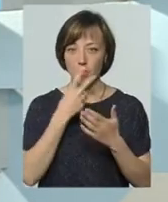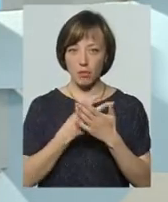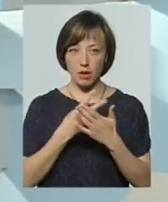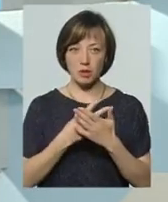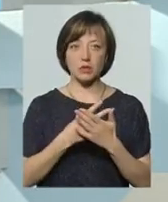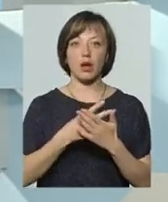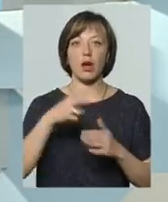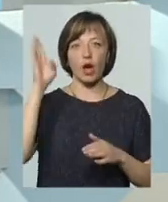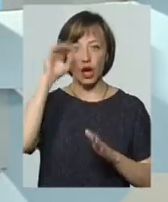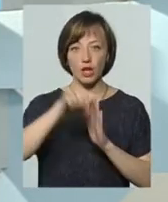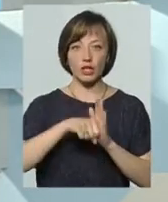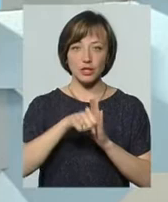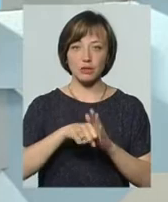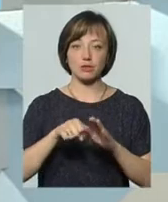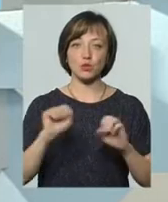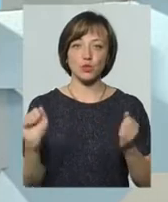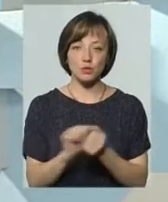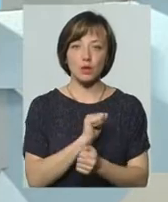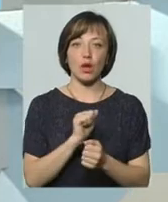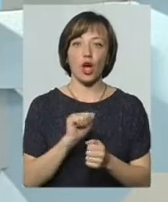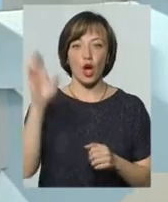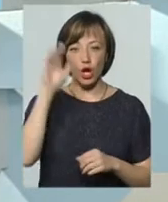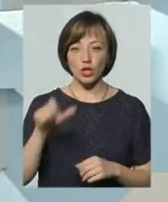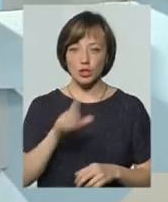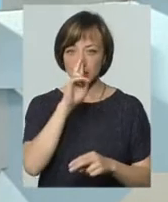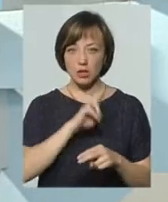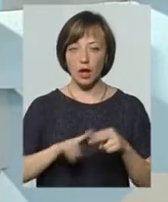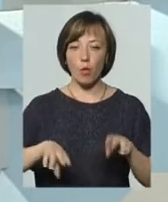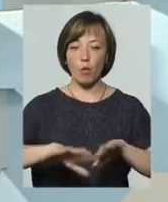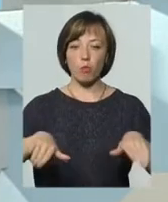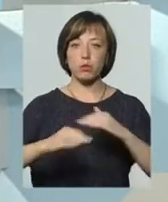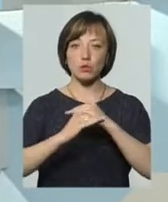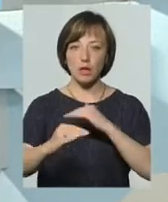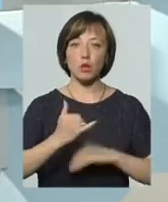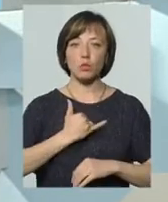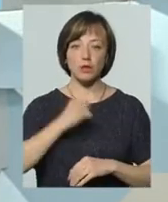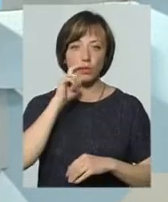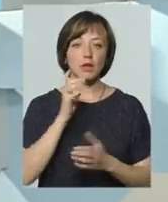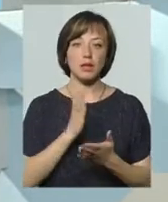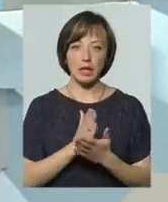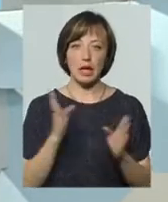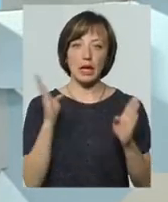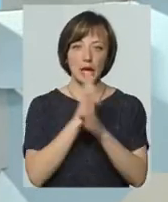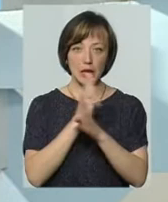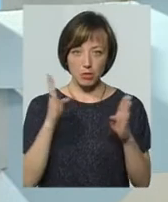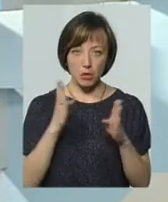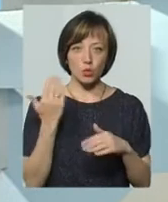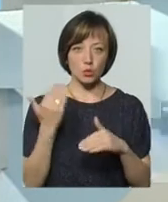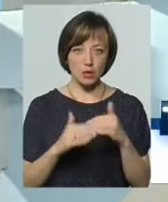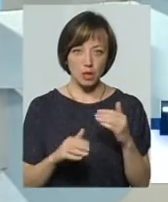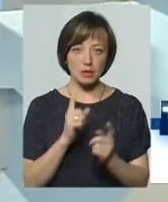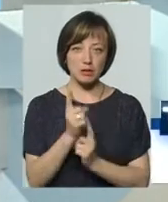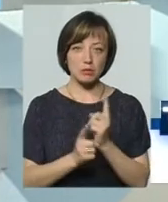криниці просихають, річки зникають, що пустелі вже в нас в Україні є і клімат стукається.